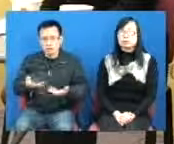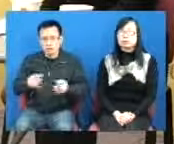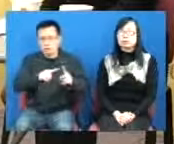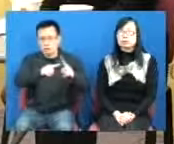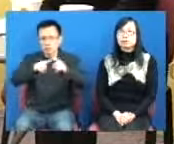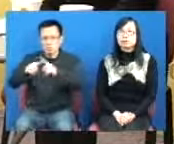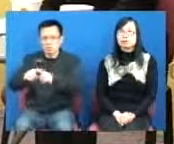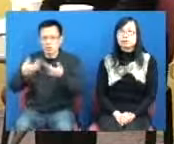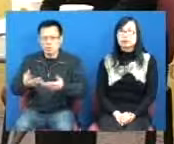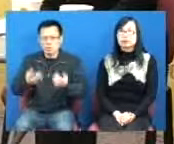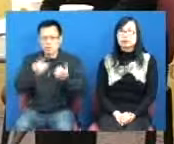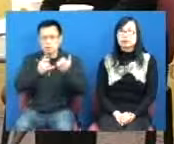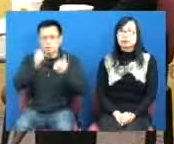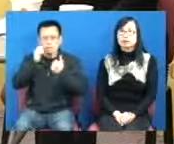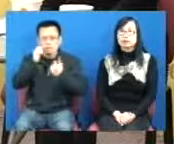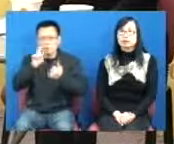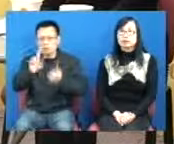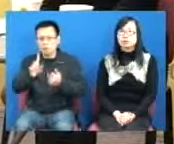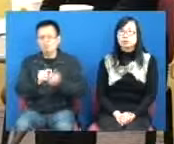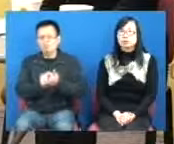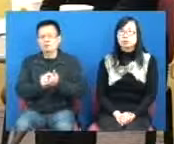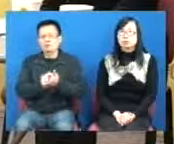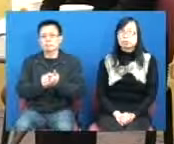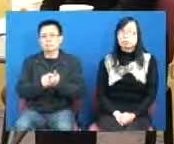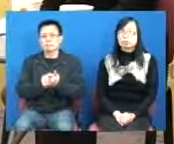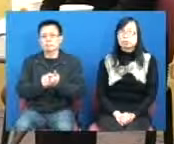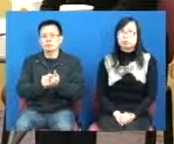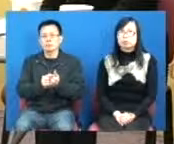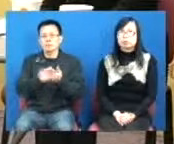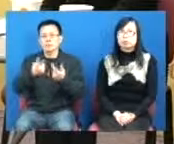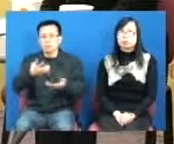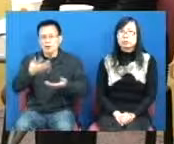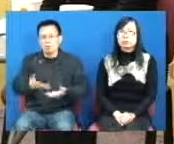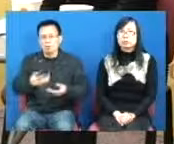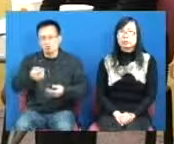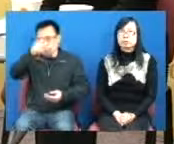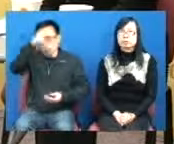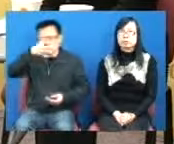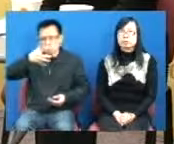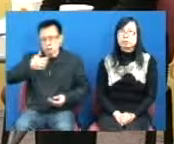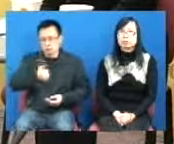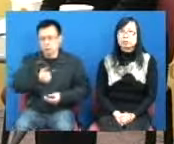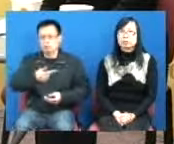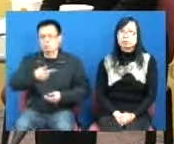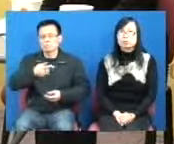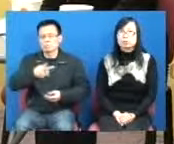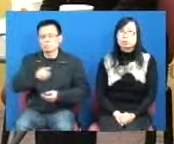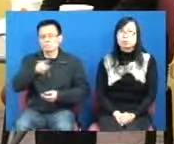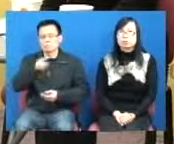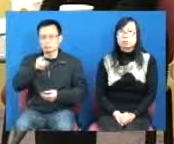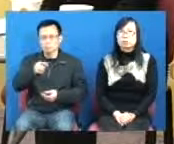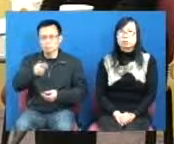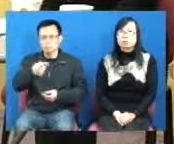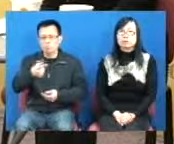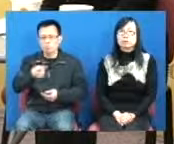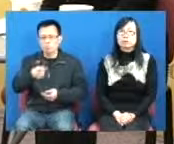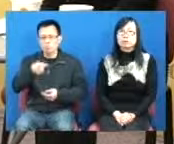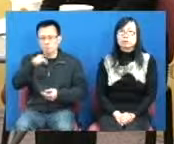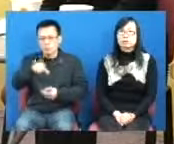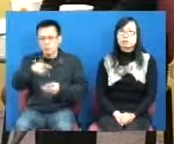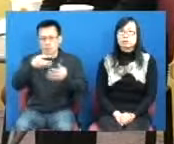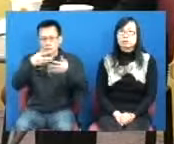民過一些甚麼的生活然後你做這個官的時候你做這個位的時候你會以這些